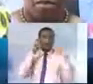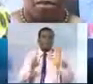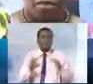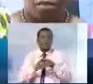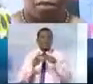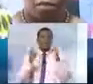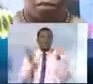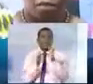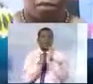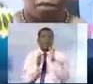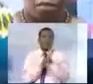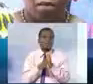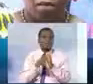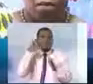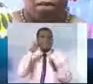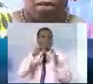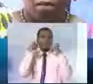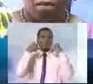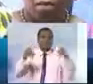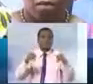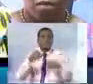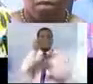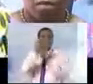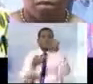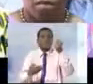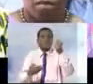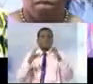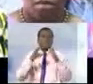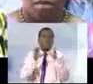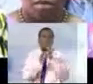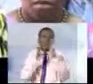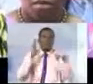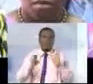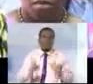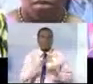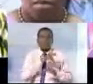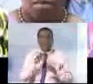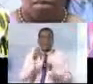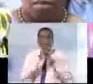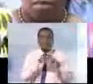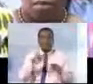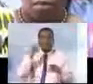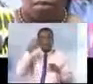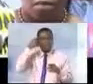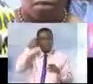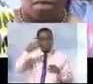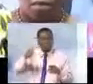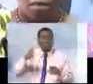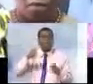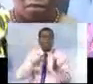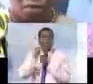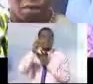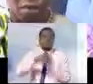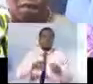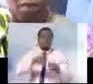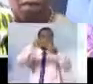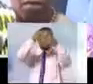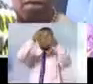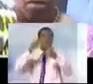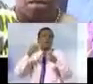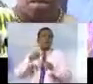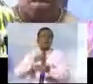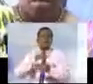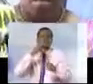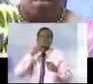des absences de ces élèves là nous allons veiller à ce que un programme spécial soit réservé pour contout se rattraper